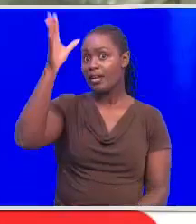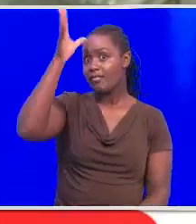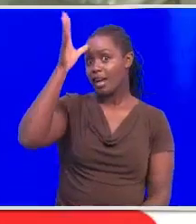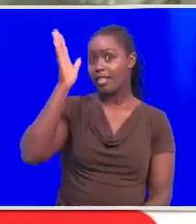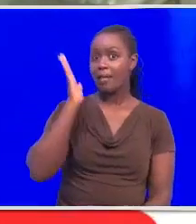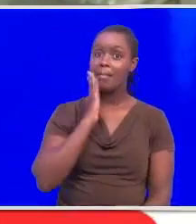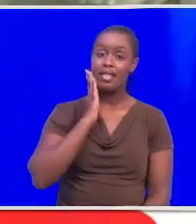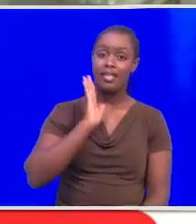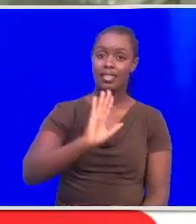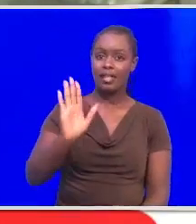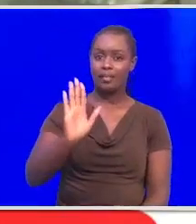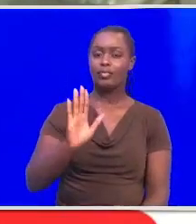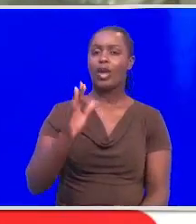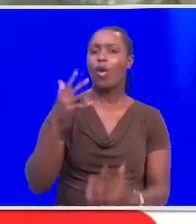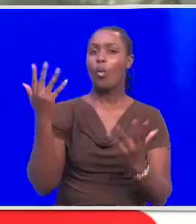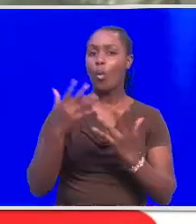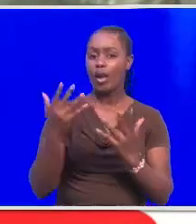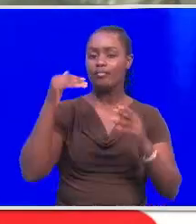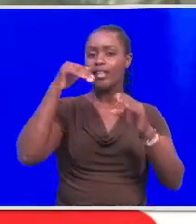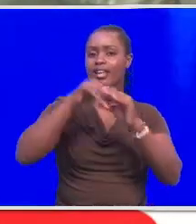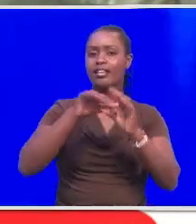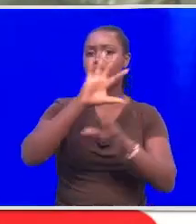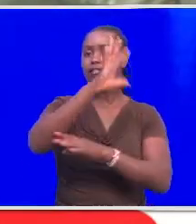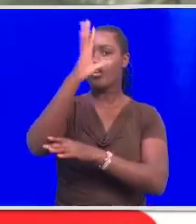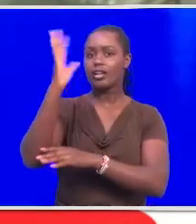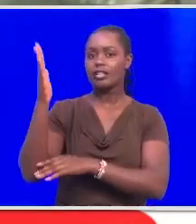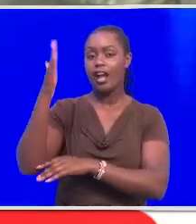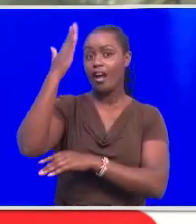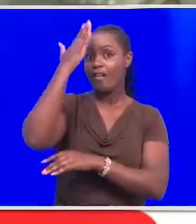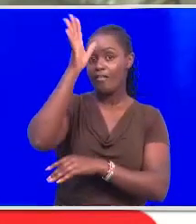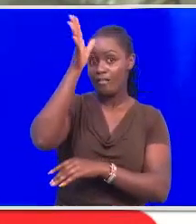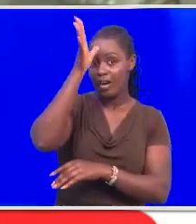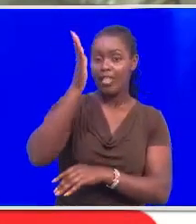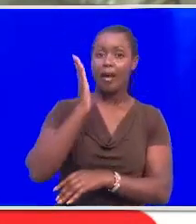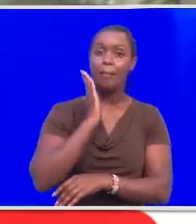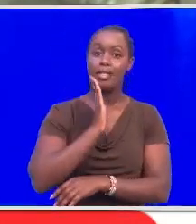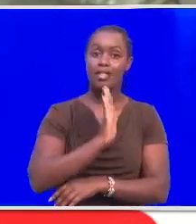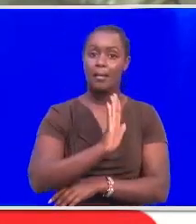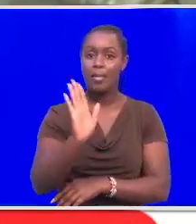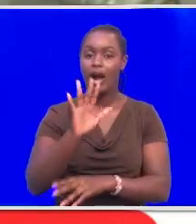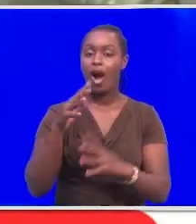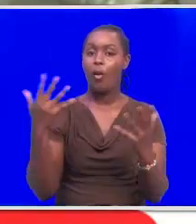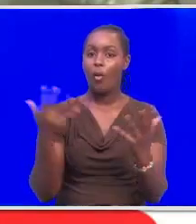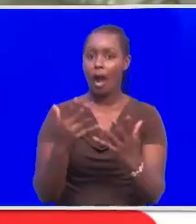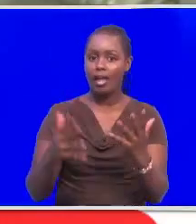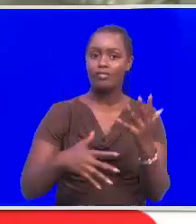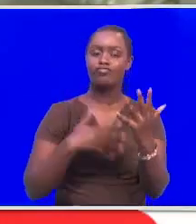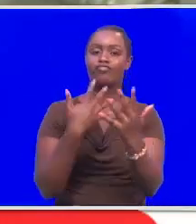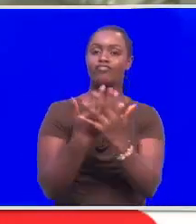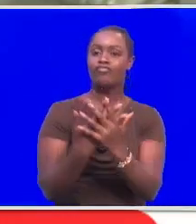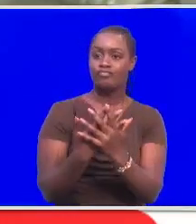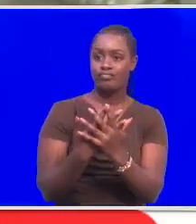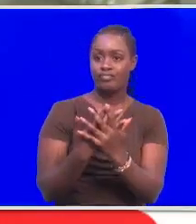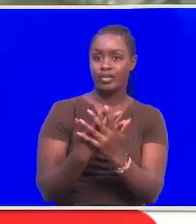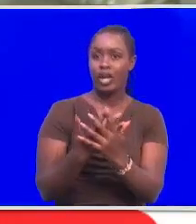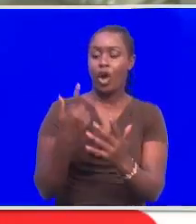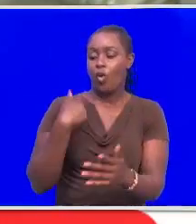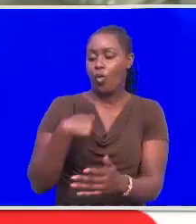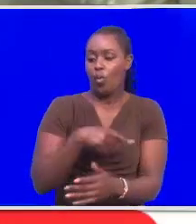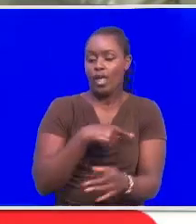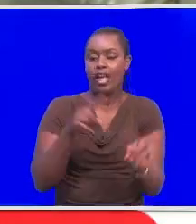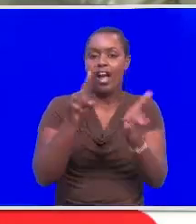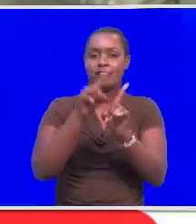mama zao walikuwa kwa msitu. Kwa sababu mababa zao na mama zao walikuwa kwa jera. Sisi